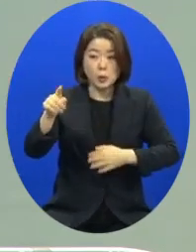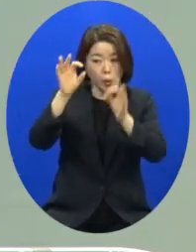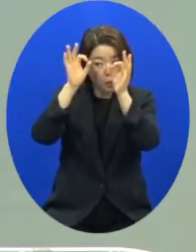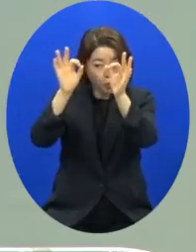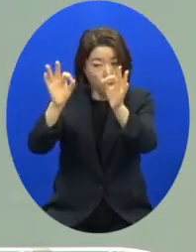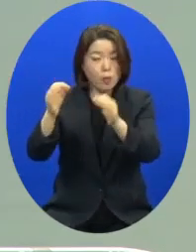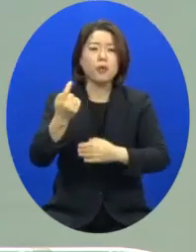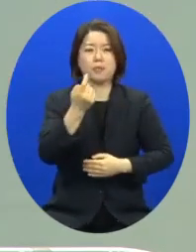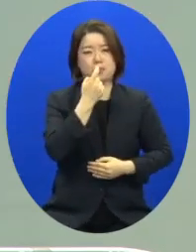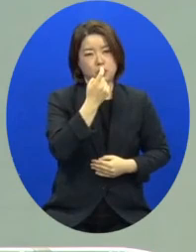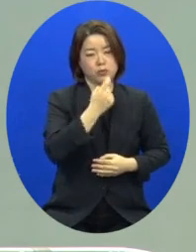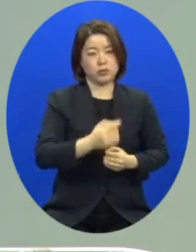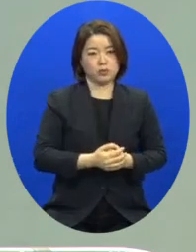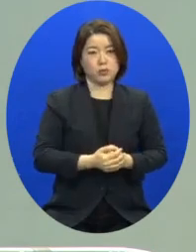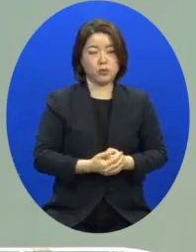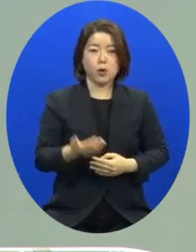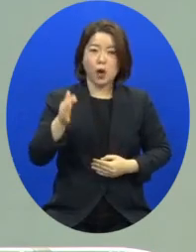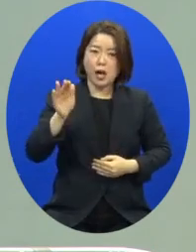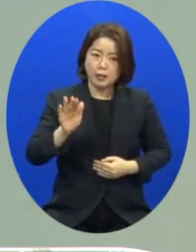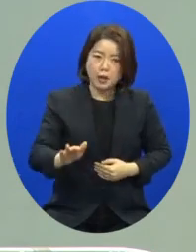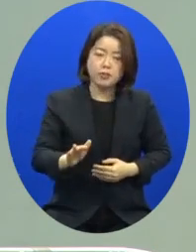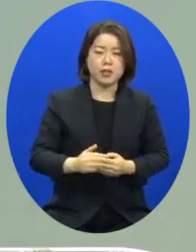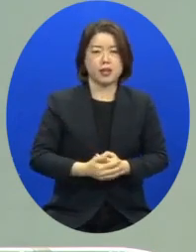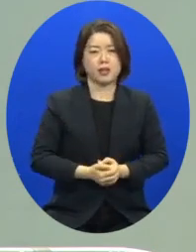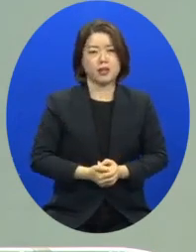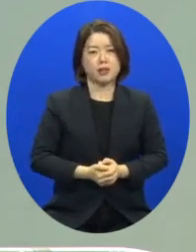배웠어요. 그런데